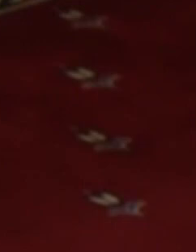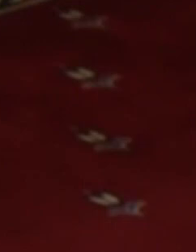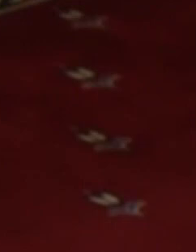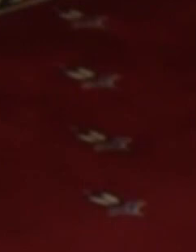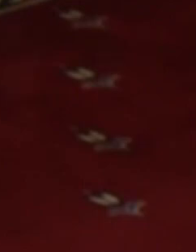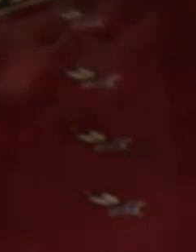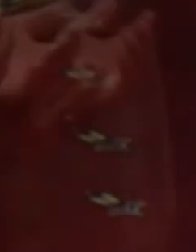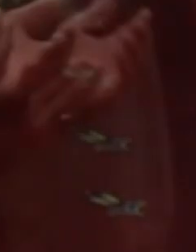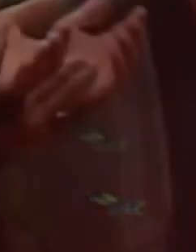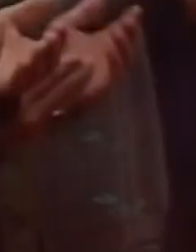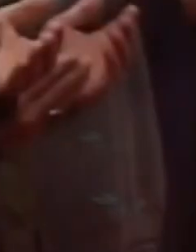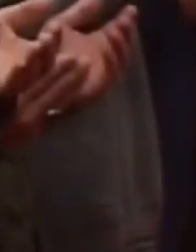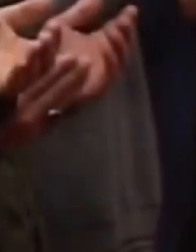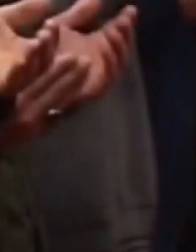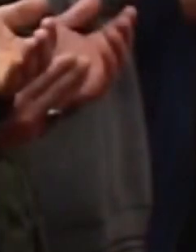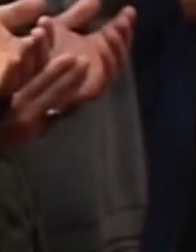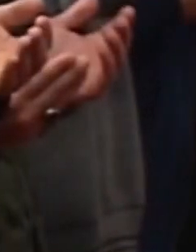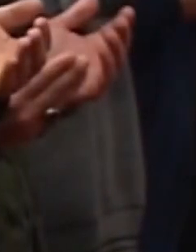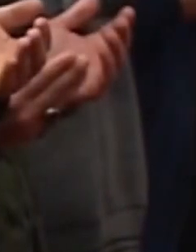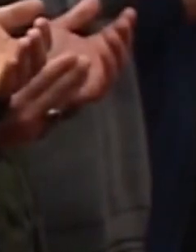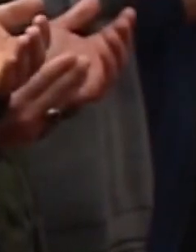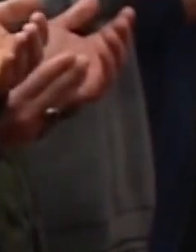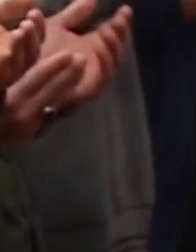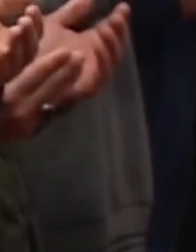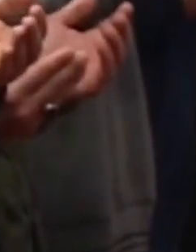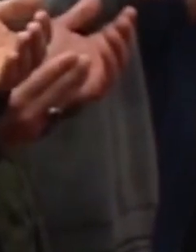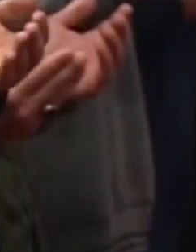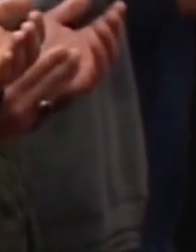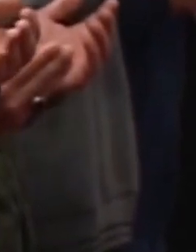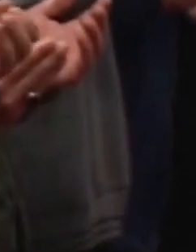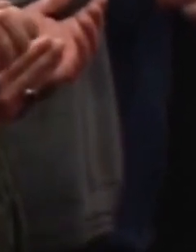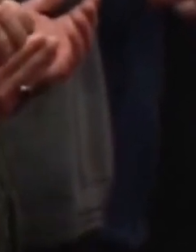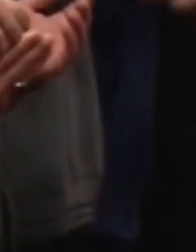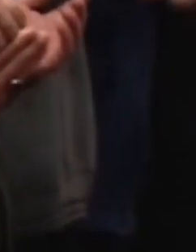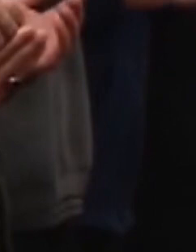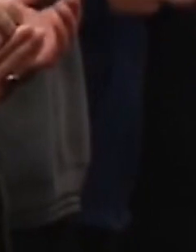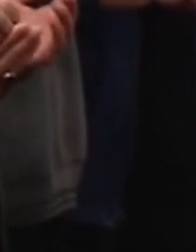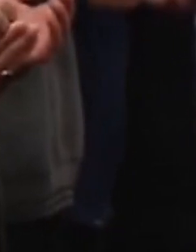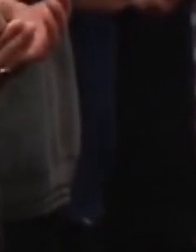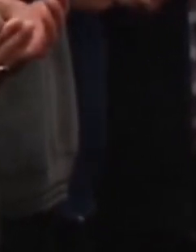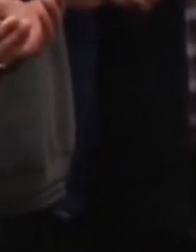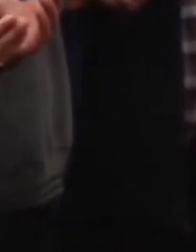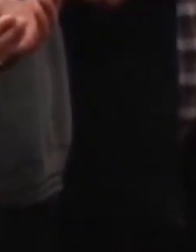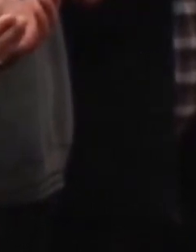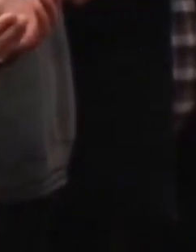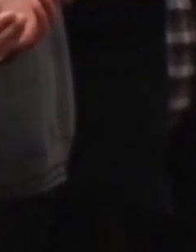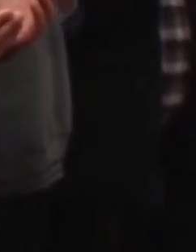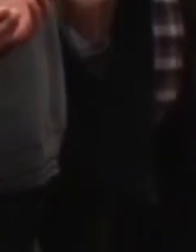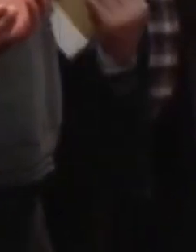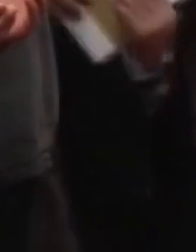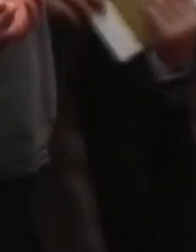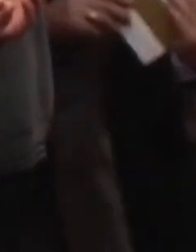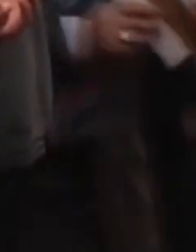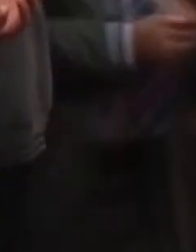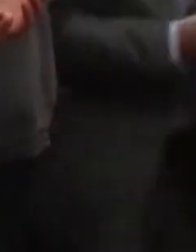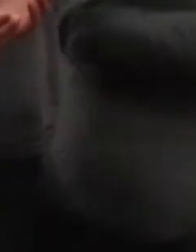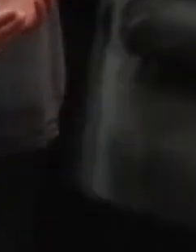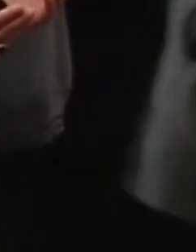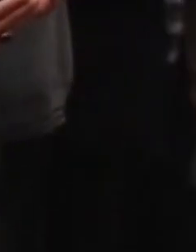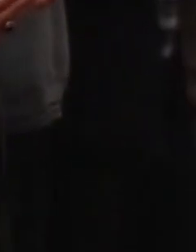رسولنا محمد وعلى آله وأصحابه أجمعين. Ey